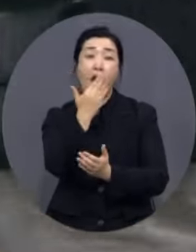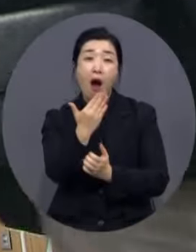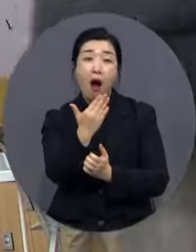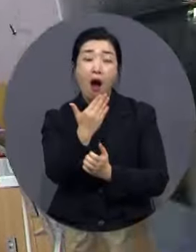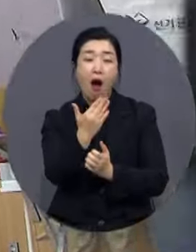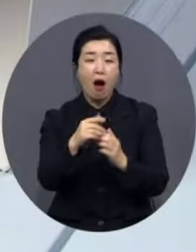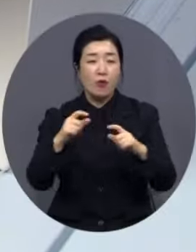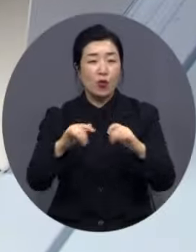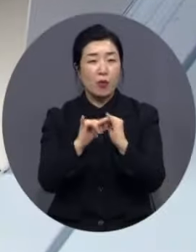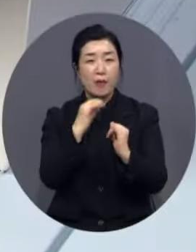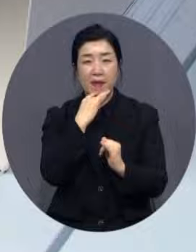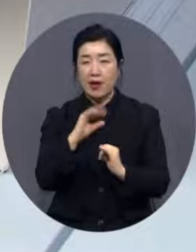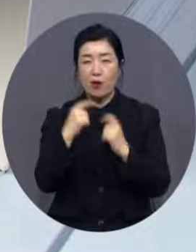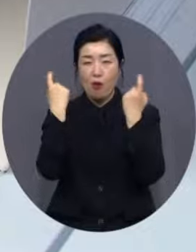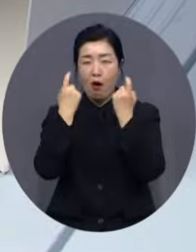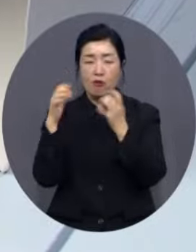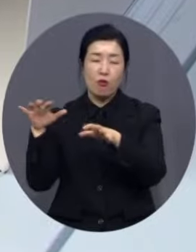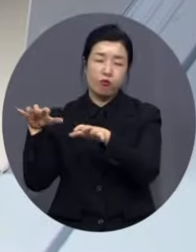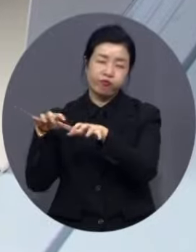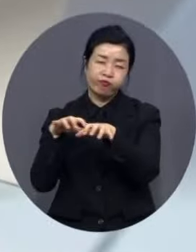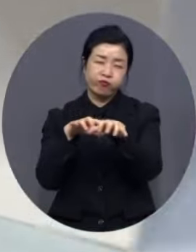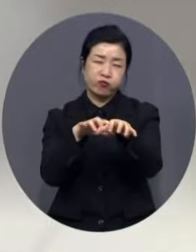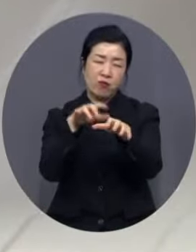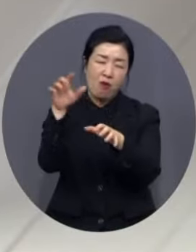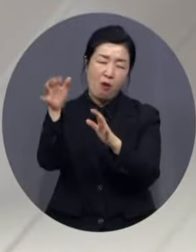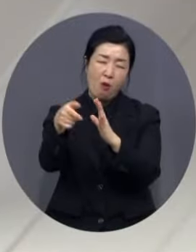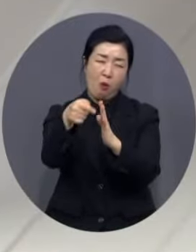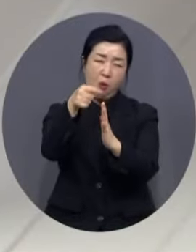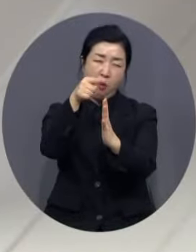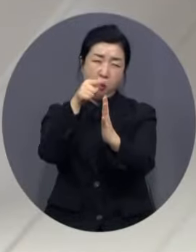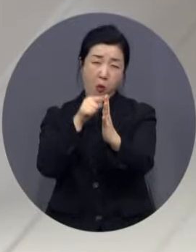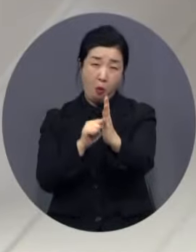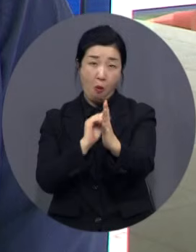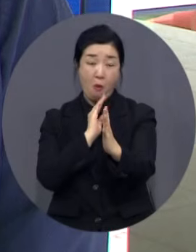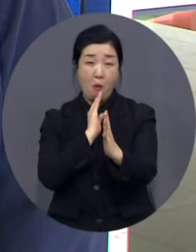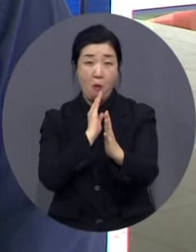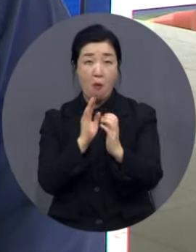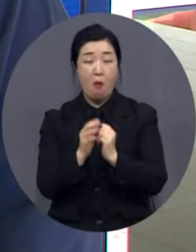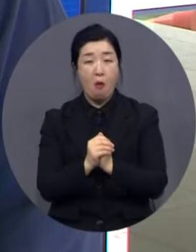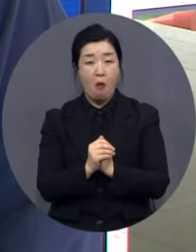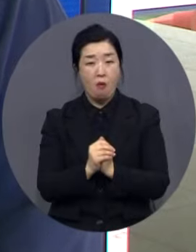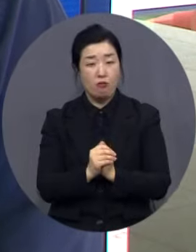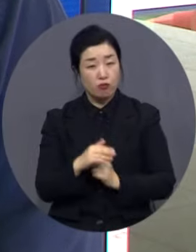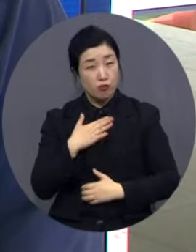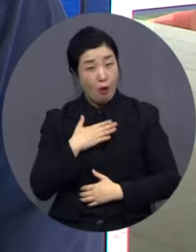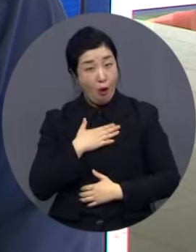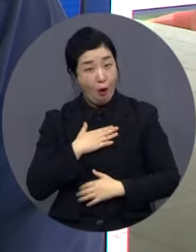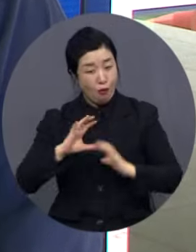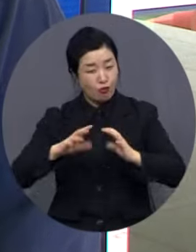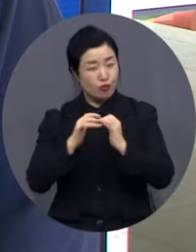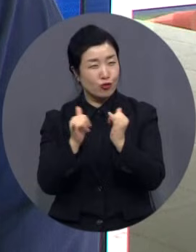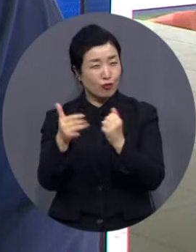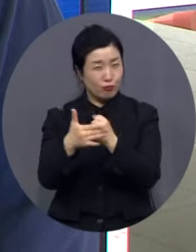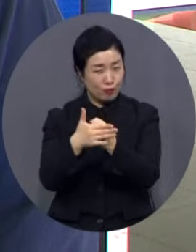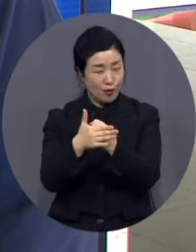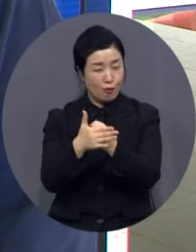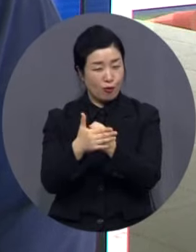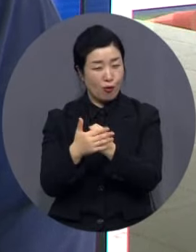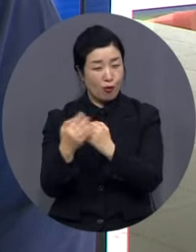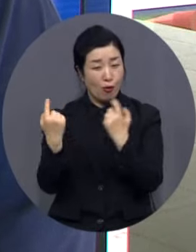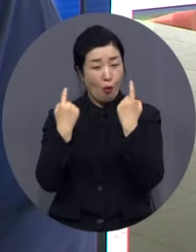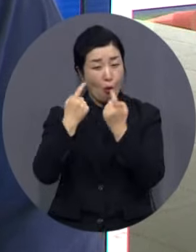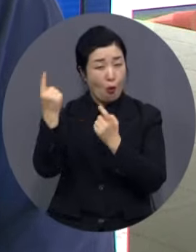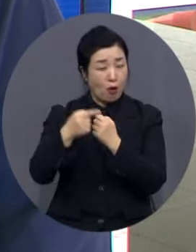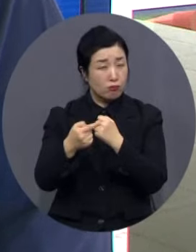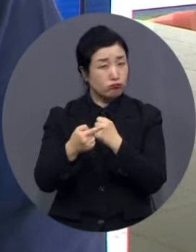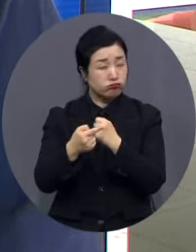도미는 물론 관광객들의 발길이 하루 종일 이어졌습니다 그 국민의 의무를 다하기 위해서 여행은 왔지만 제일